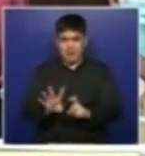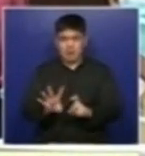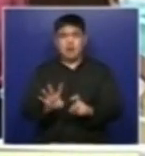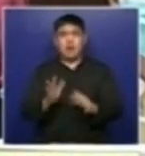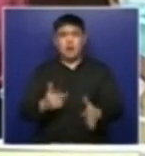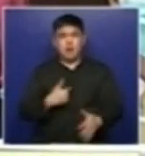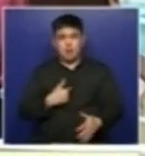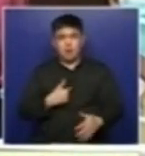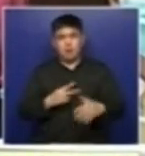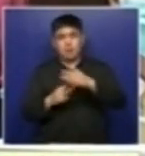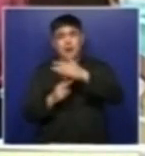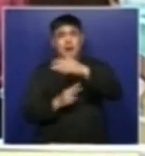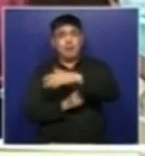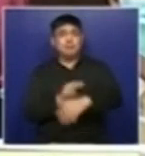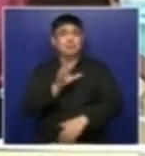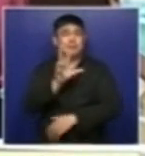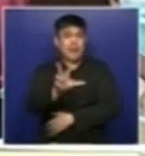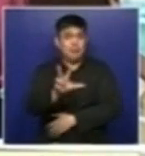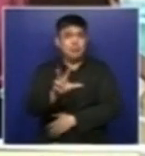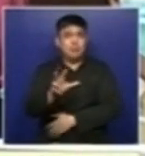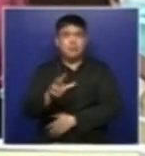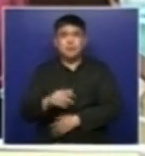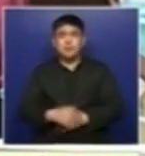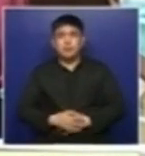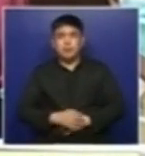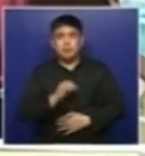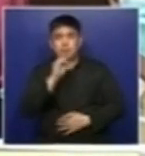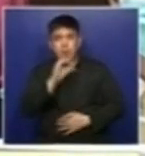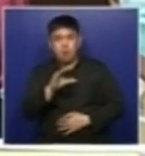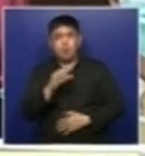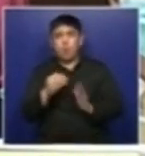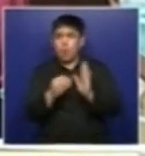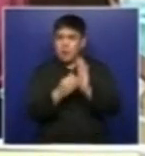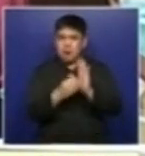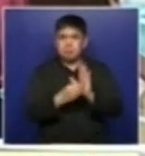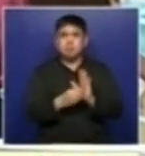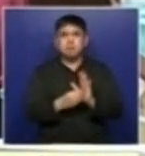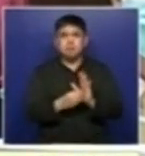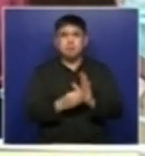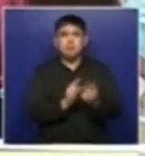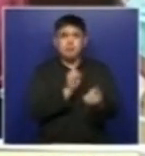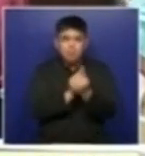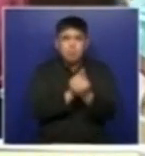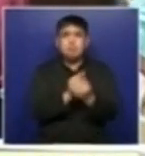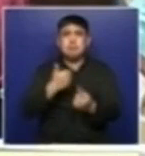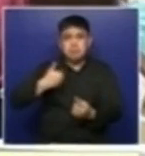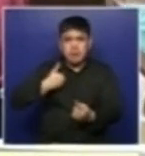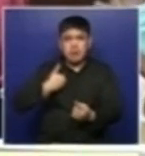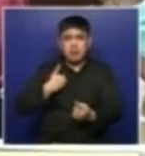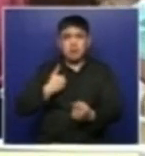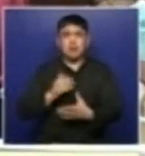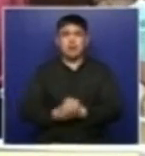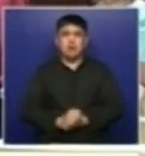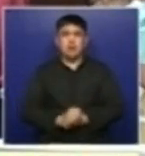66แขวงช่องนนทรีกรุงเทพก็เรียกว่าใจกลางกรุงเทพมีคนตายนะครับประกอบไปด้ว